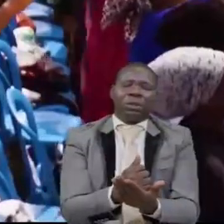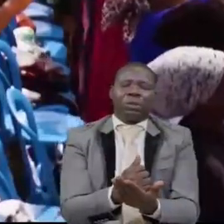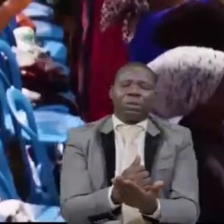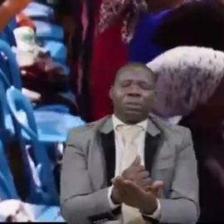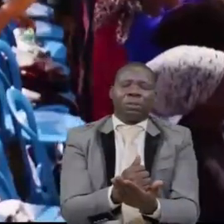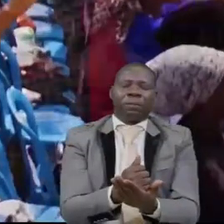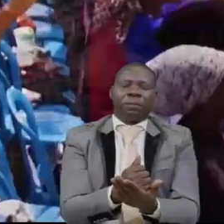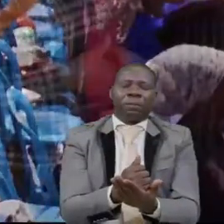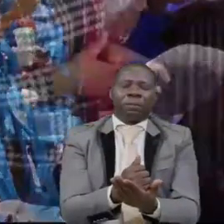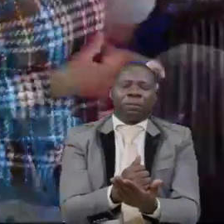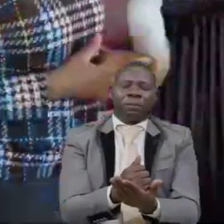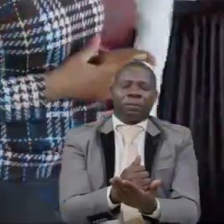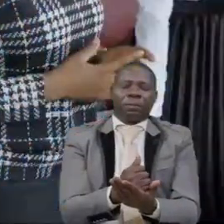prions c'est faè